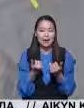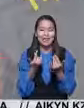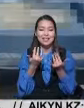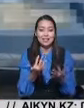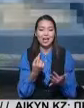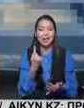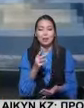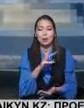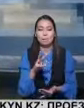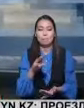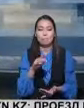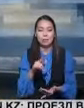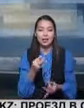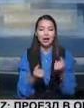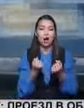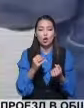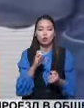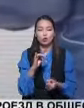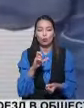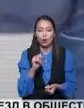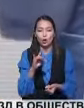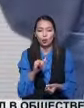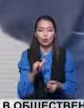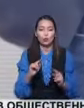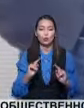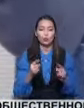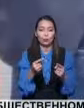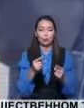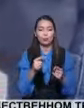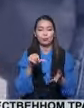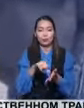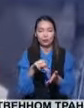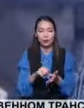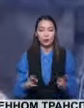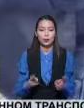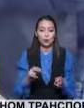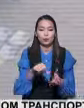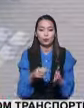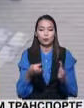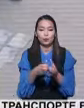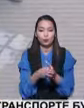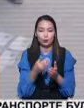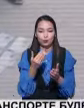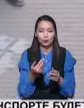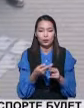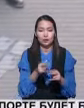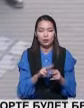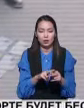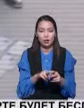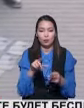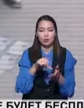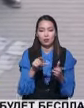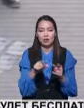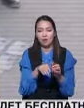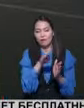1 миллиона тенге и автомашины «Субару» задержан и арестован участник преступной группы, который с тремя подельниками в